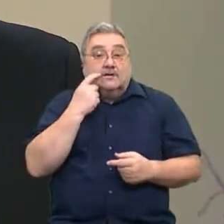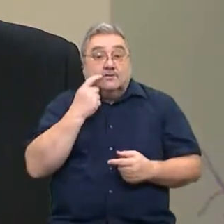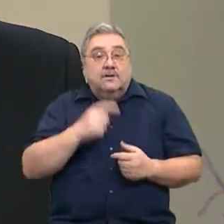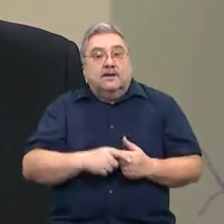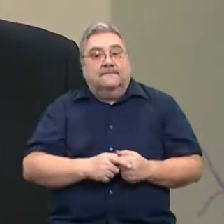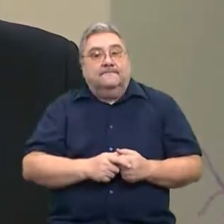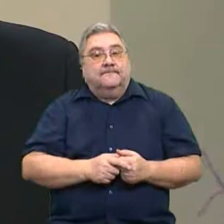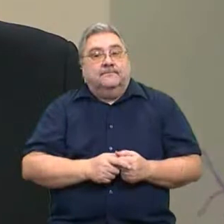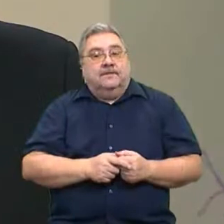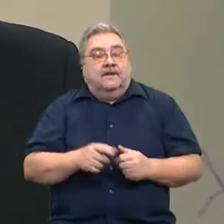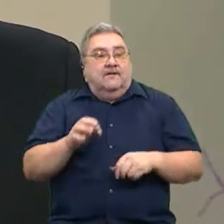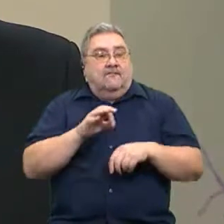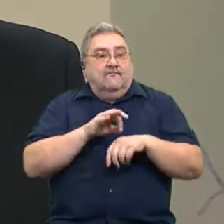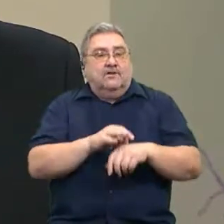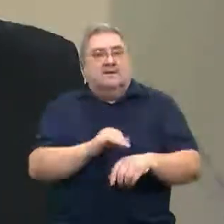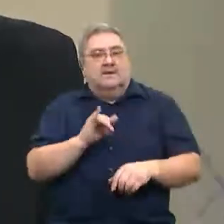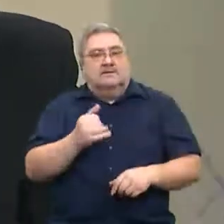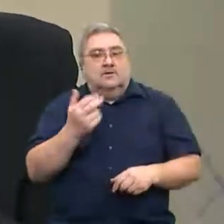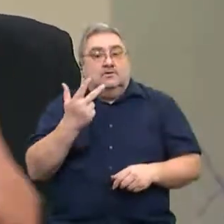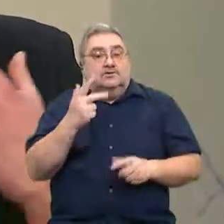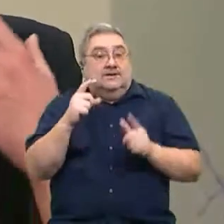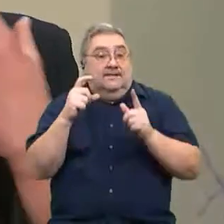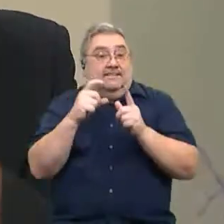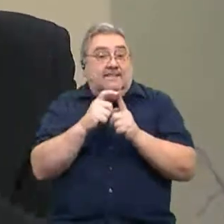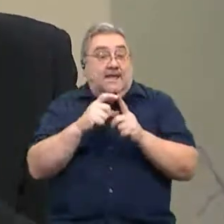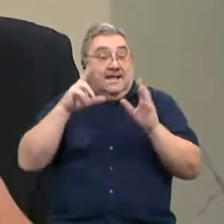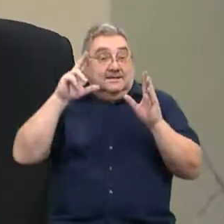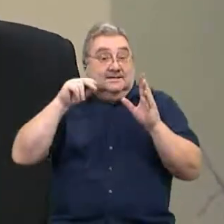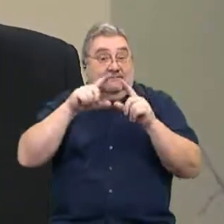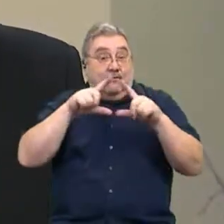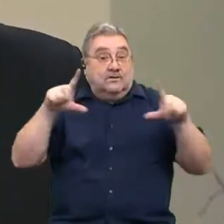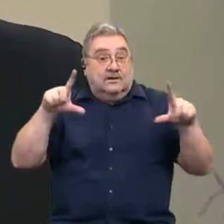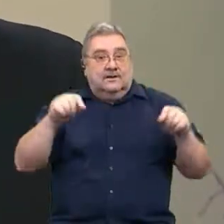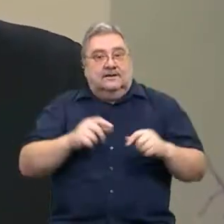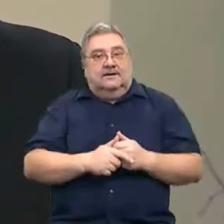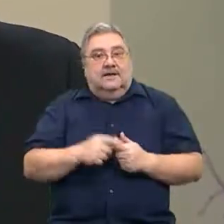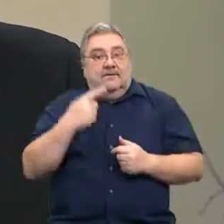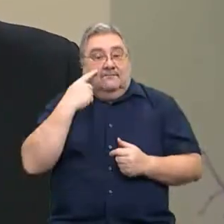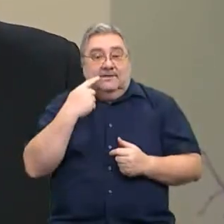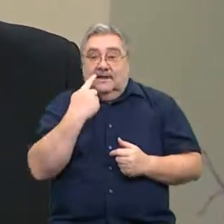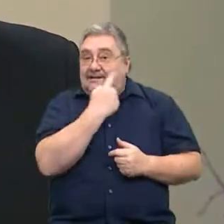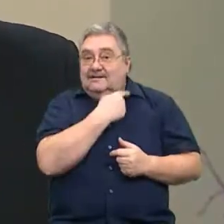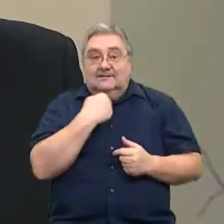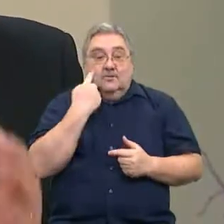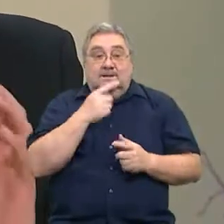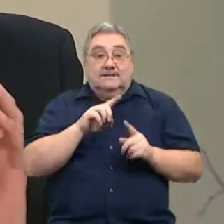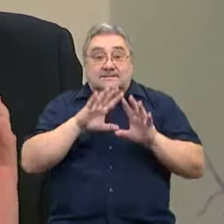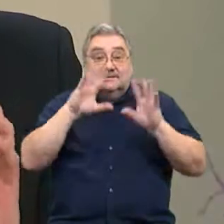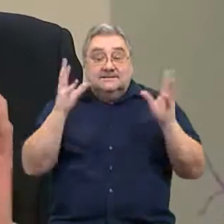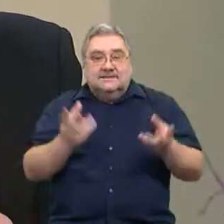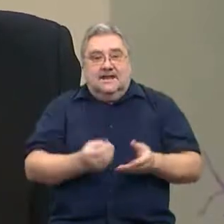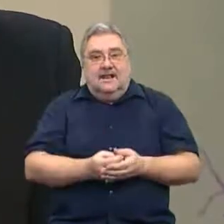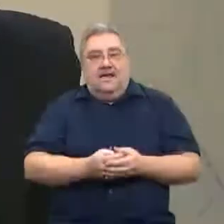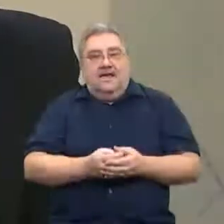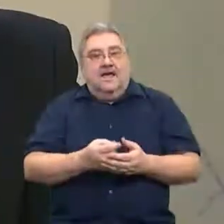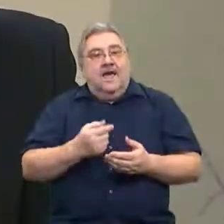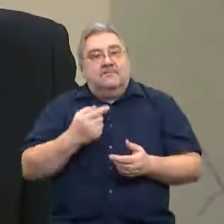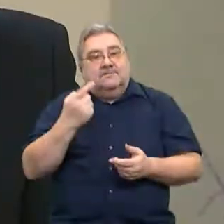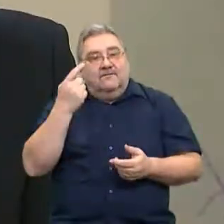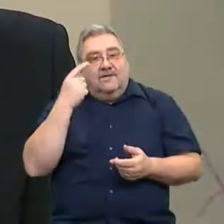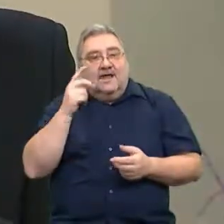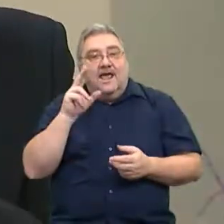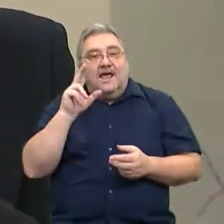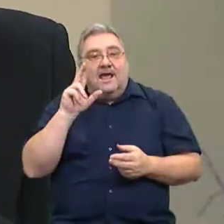velice důležitým vodítkem jsou nějaké 3D snímky celého hlavy, celého skeletu, a my si určujeme potom přesně, kam